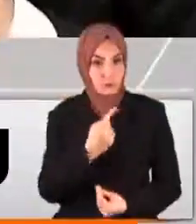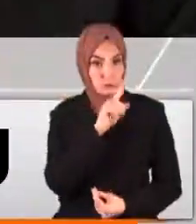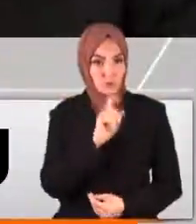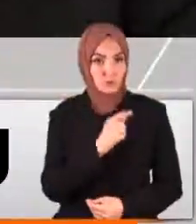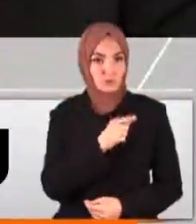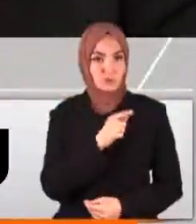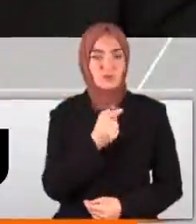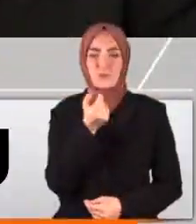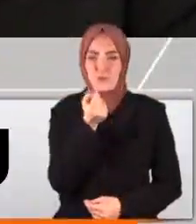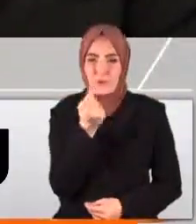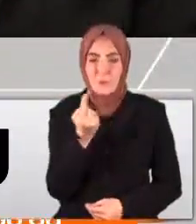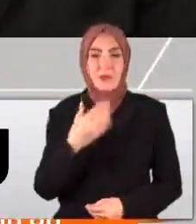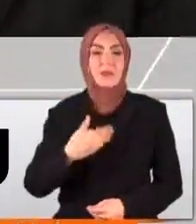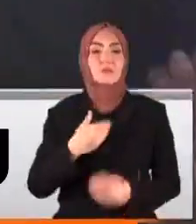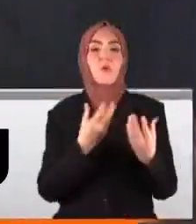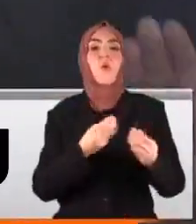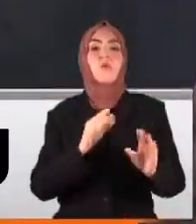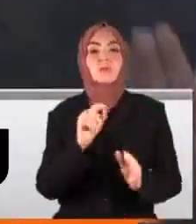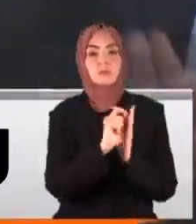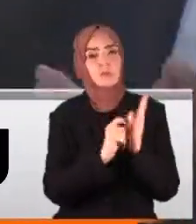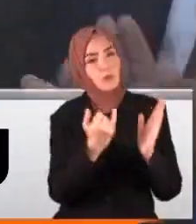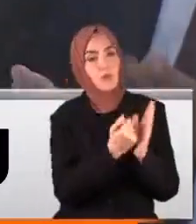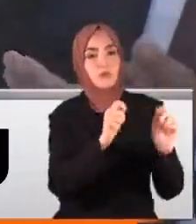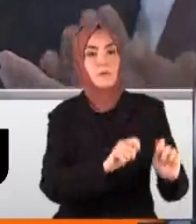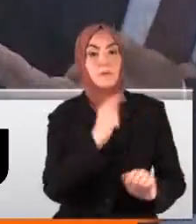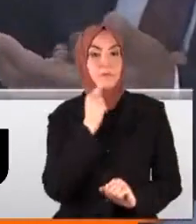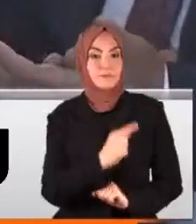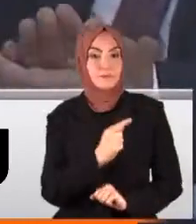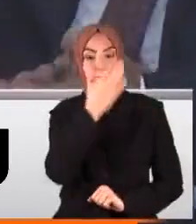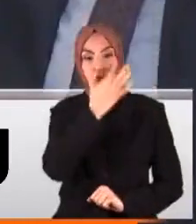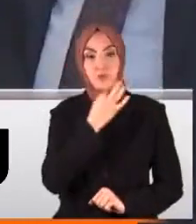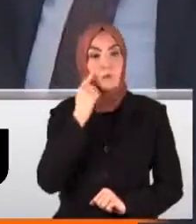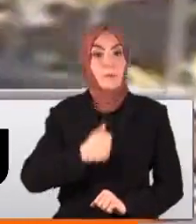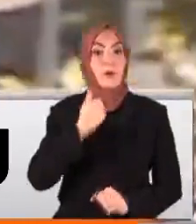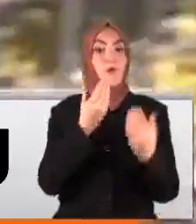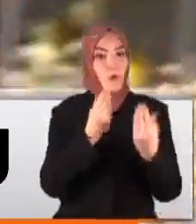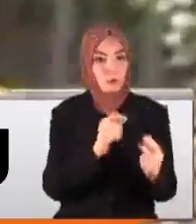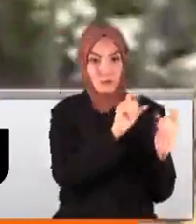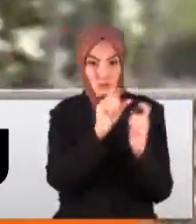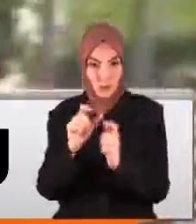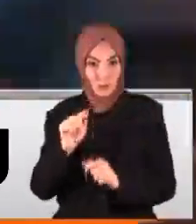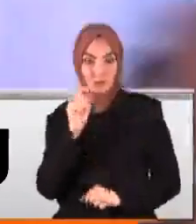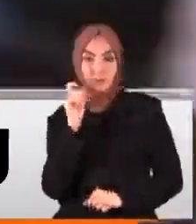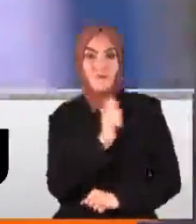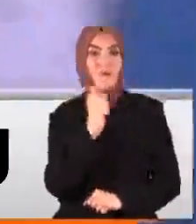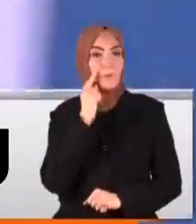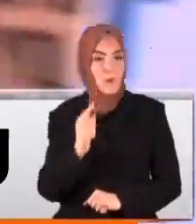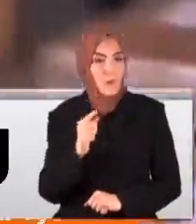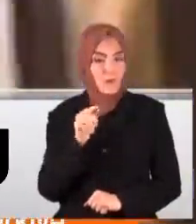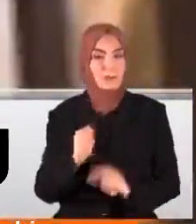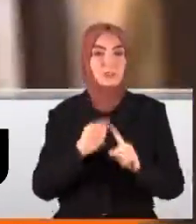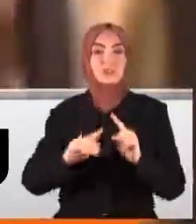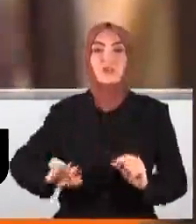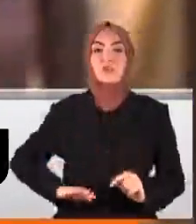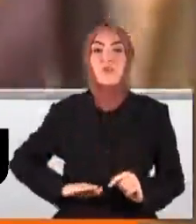endişeniz olmasın. Bunu da bir tarafa yazın. Başörtülü bakan olur mu sorusuna verdiği bu yanıt aslında Kemal Kılıçdaroğlu'nun arşiv